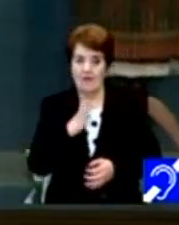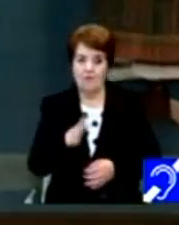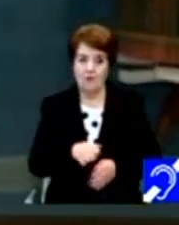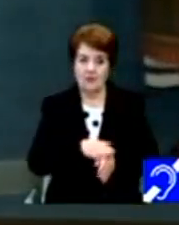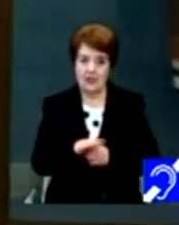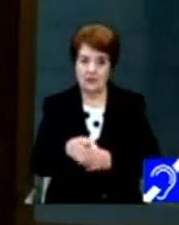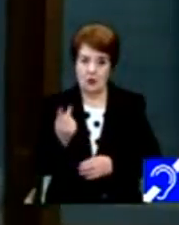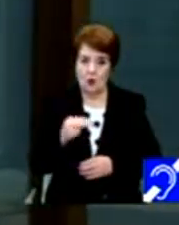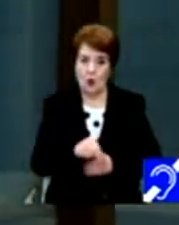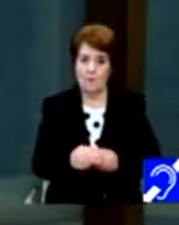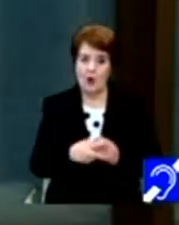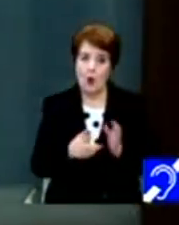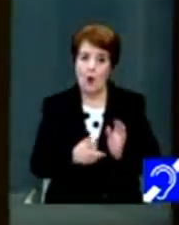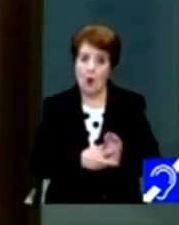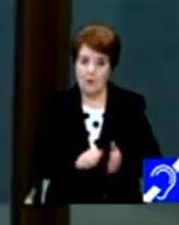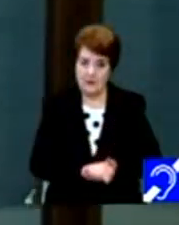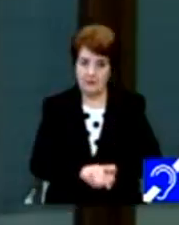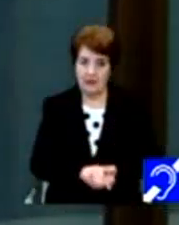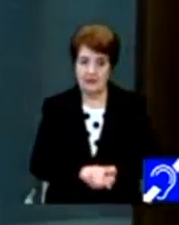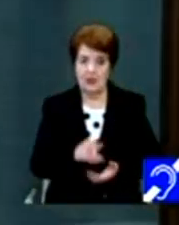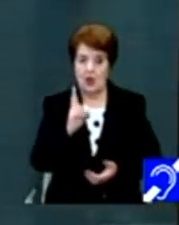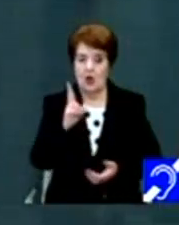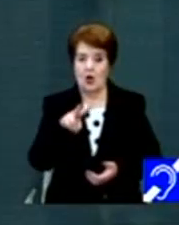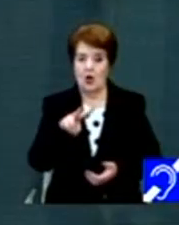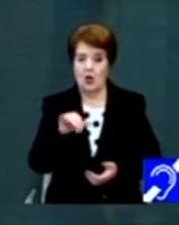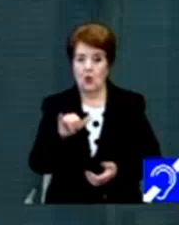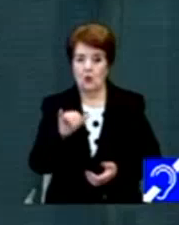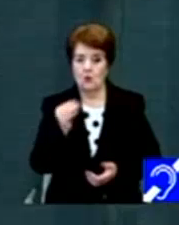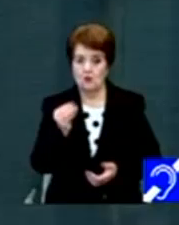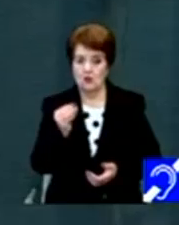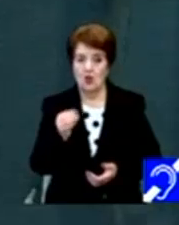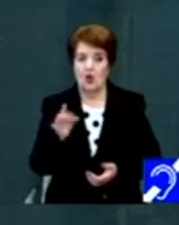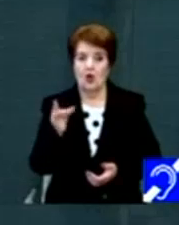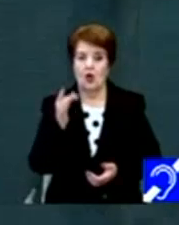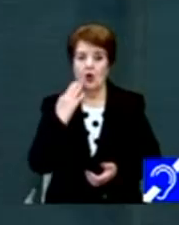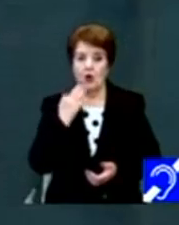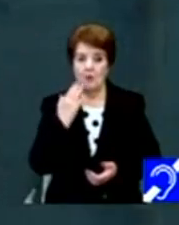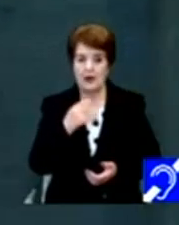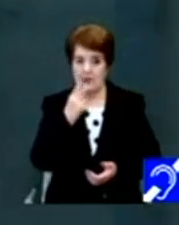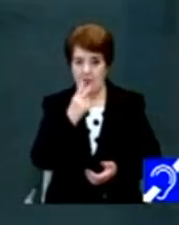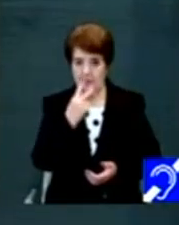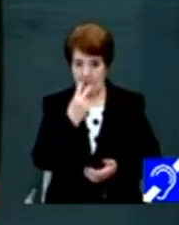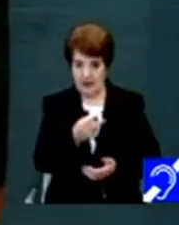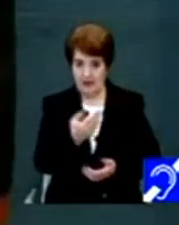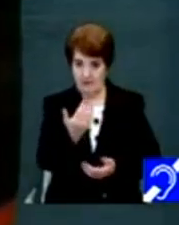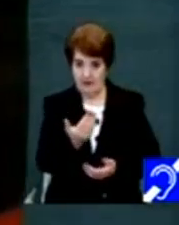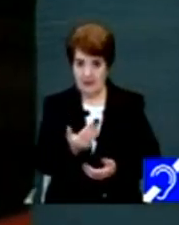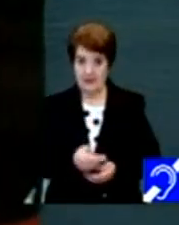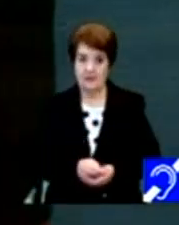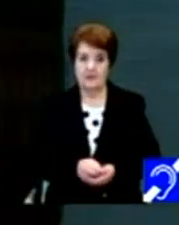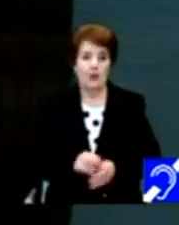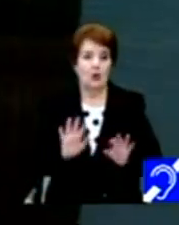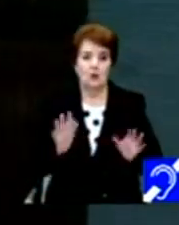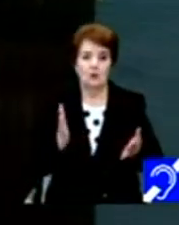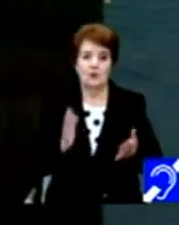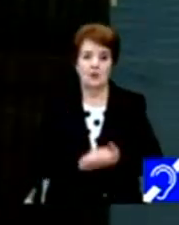în 2018 de către o meșteriță din Cluj, România, cu ocazia Marii Uniri. Broderiile pe care le vedeți aici nu sunt